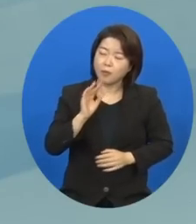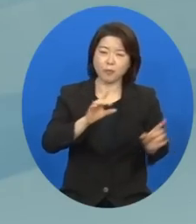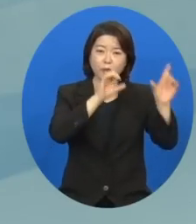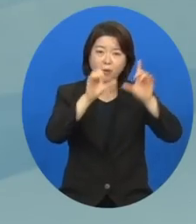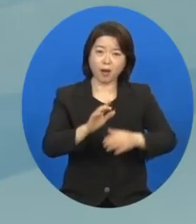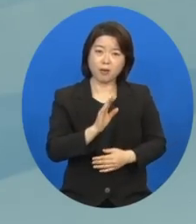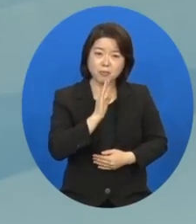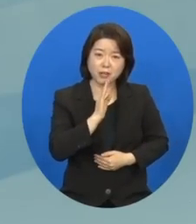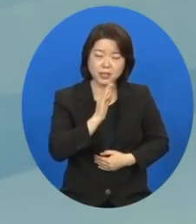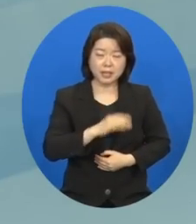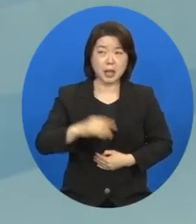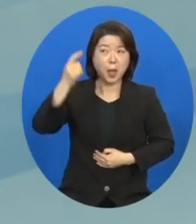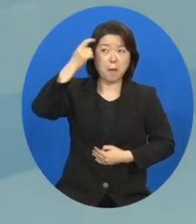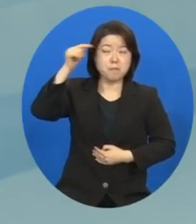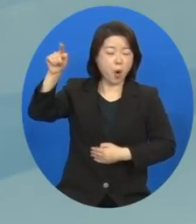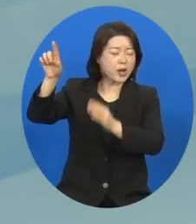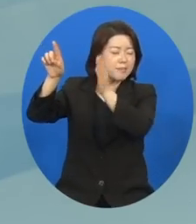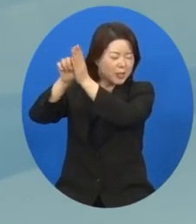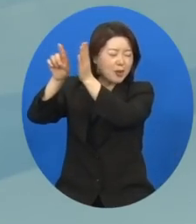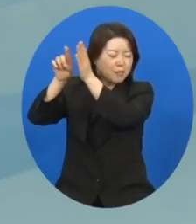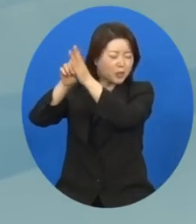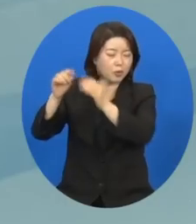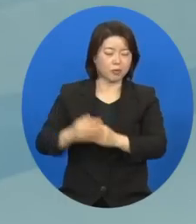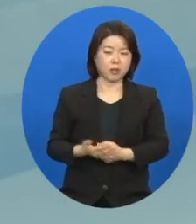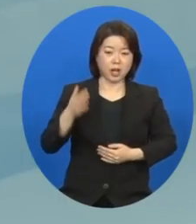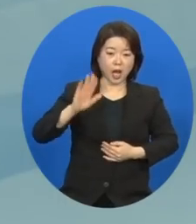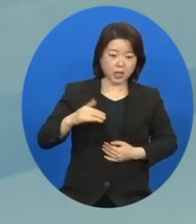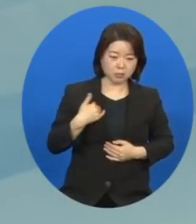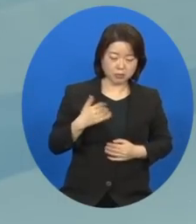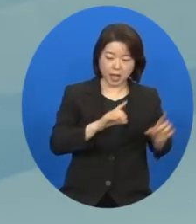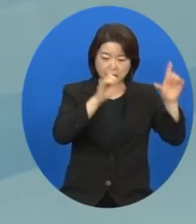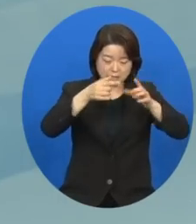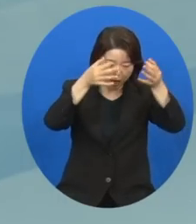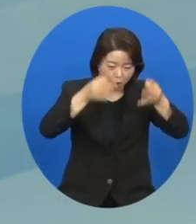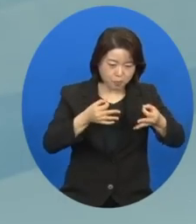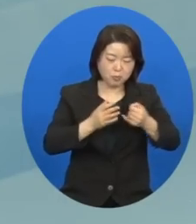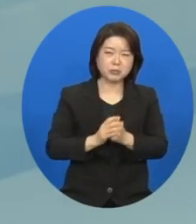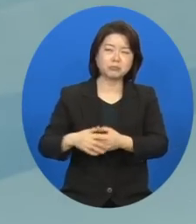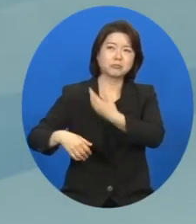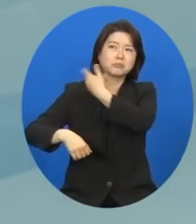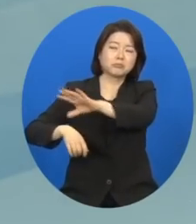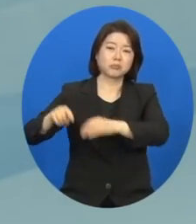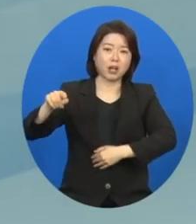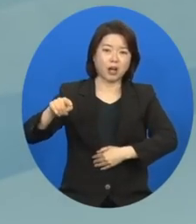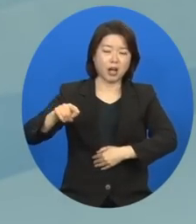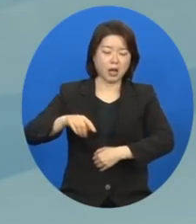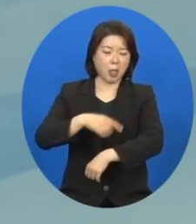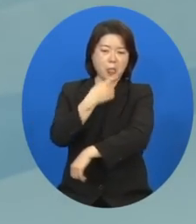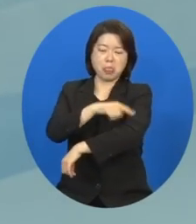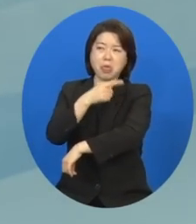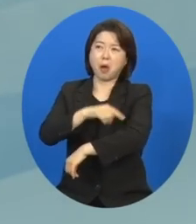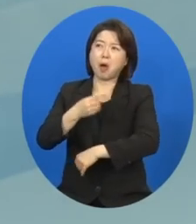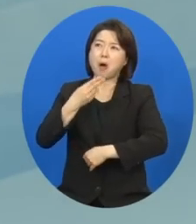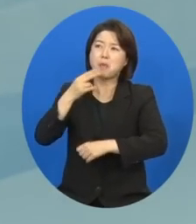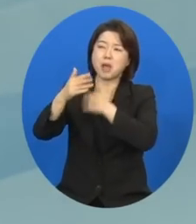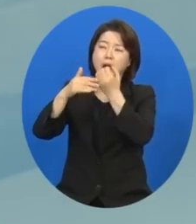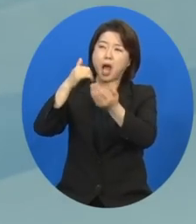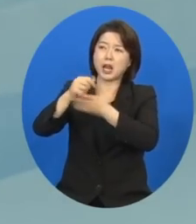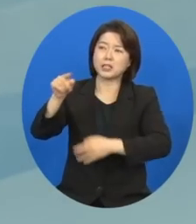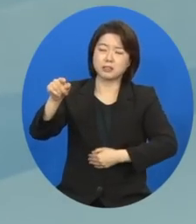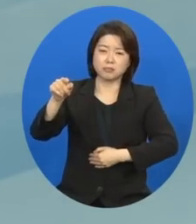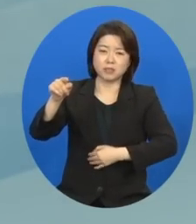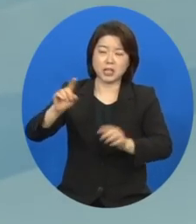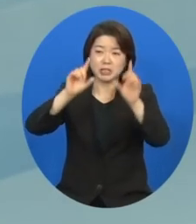아니면 머리로는 믿지만 마치 하나님이 안 계시거나 무능한 하나님을 믿는 것처럼 그렇게 살아가는